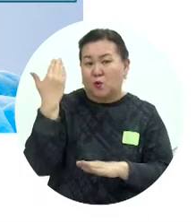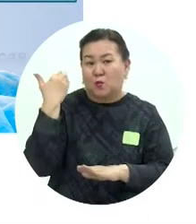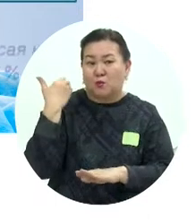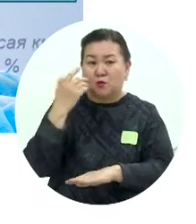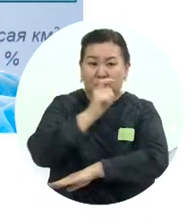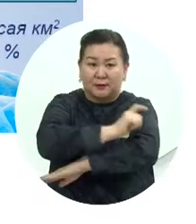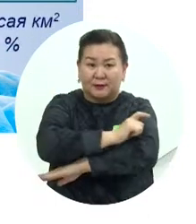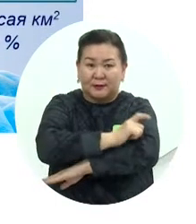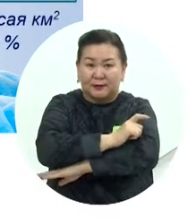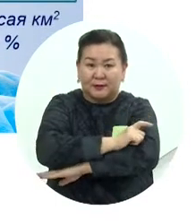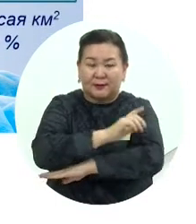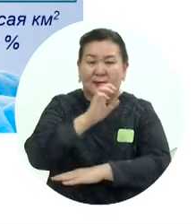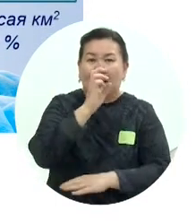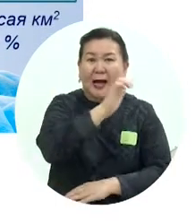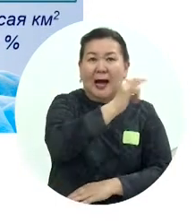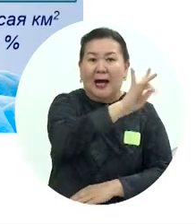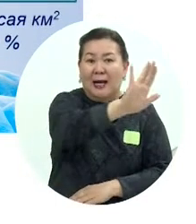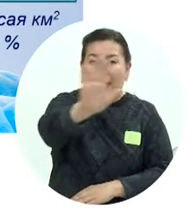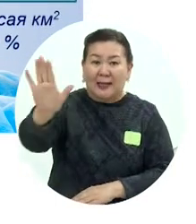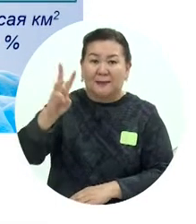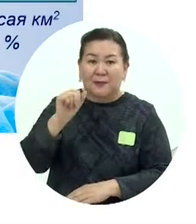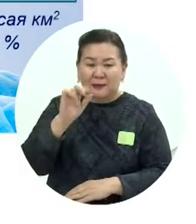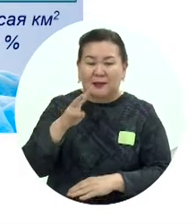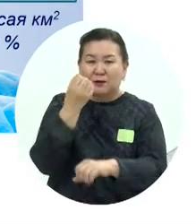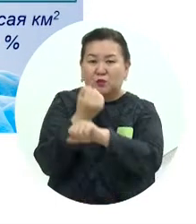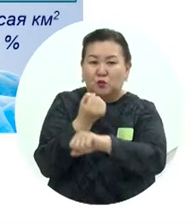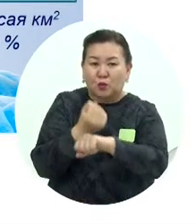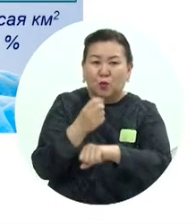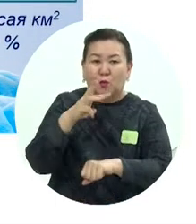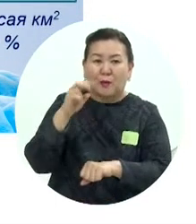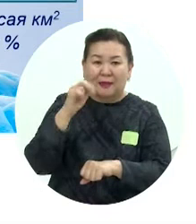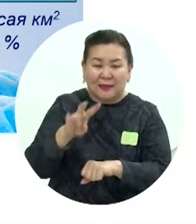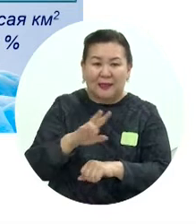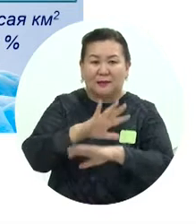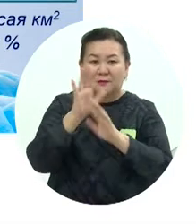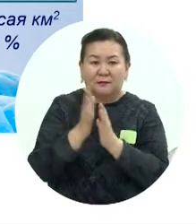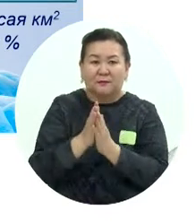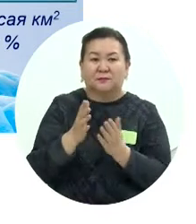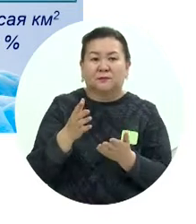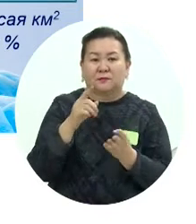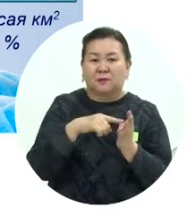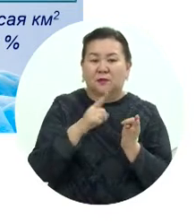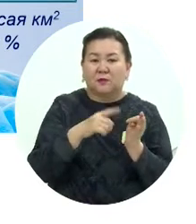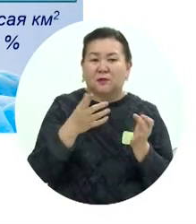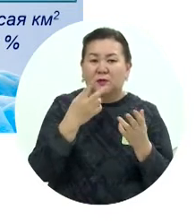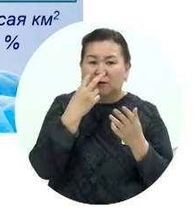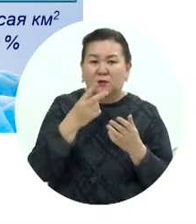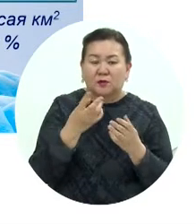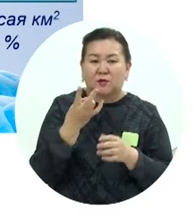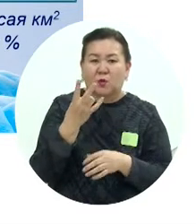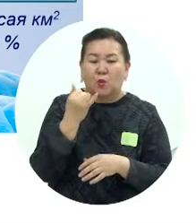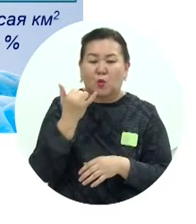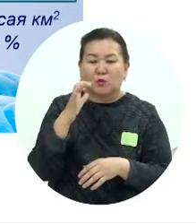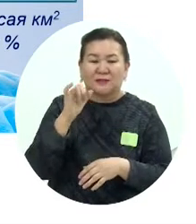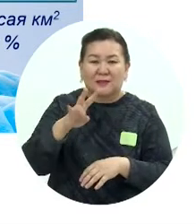өмнөх хичээлүүд дээр атмосфер буюу агаар мандал, литосфер буюу чулуу мандал хичээлүүдийг үзсэн байгаа. За мөн